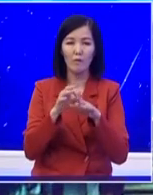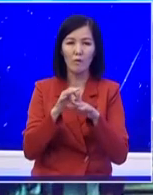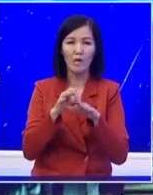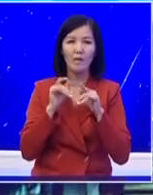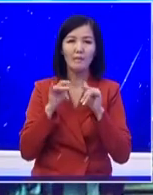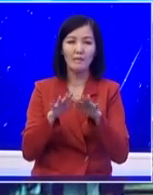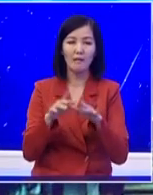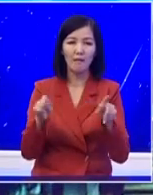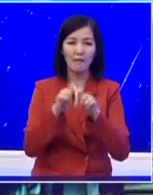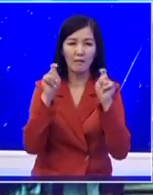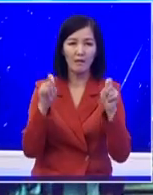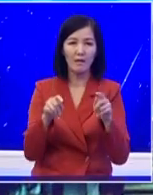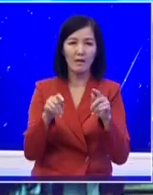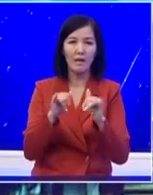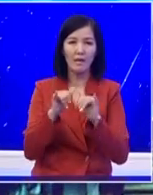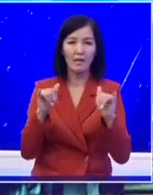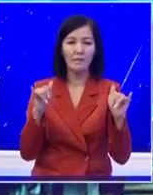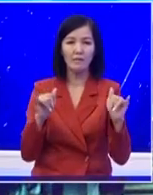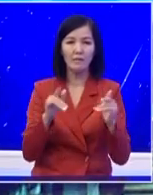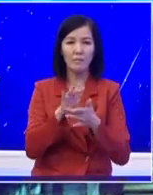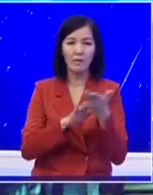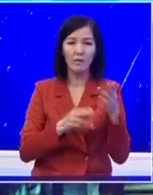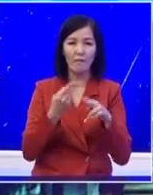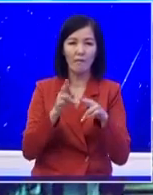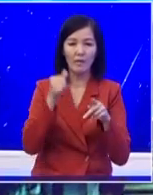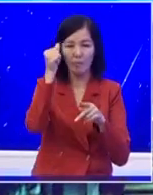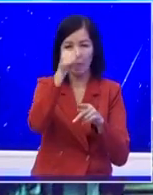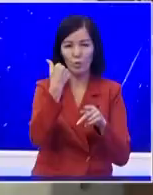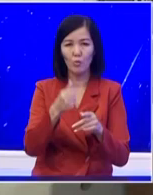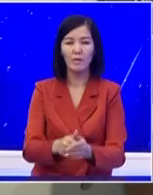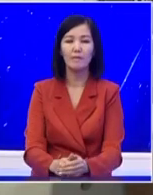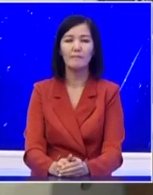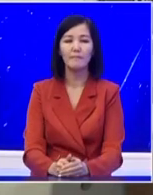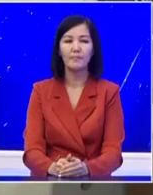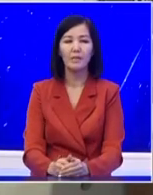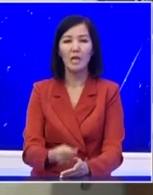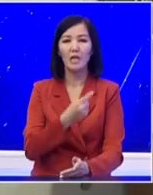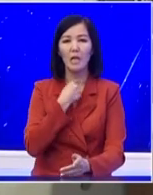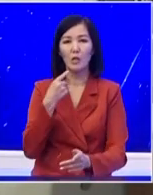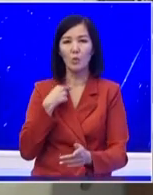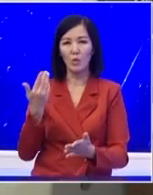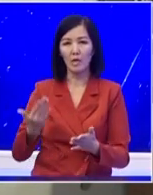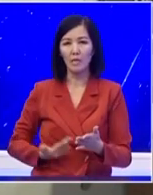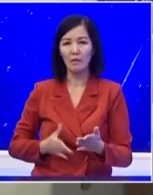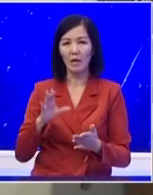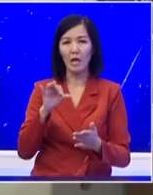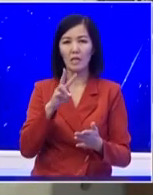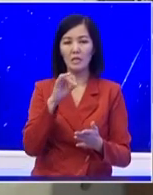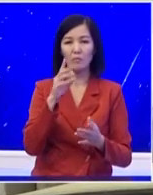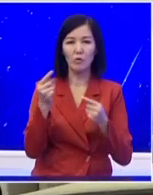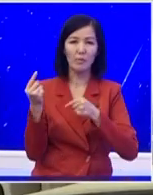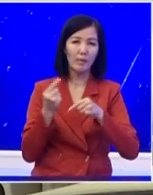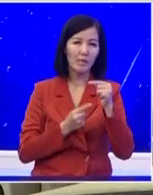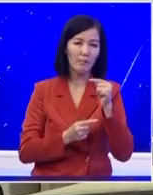Деятельность по развитию бизнес-сферы продолжается и в этом году. Талдыкурганец Асламурат Сабыржанов –